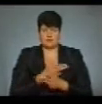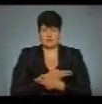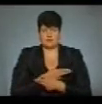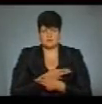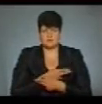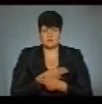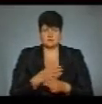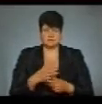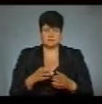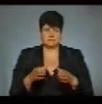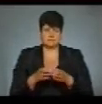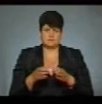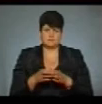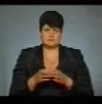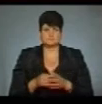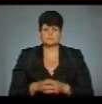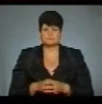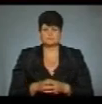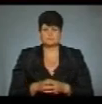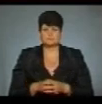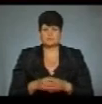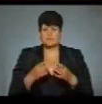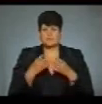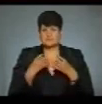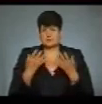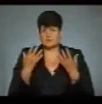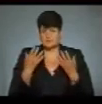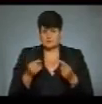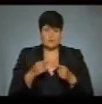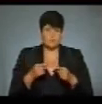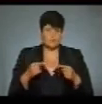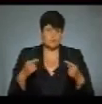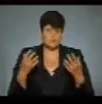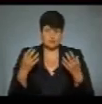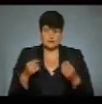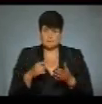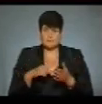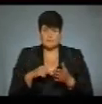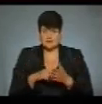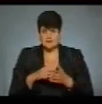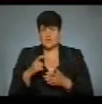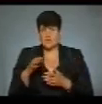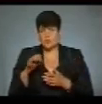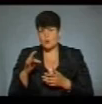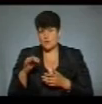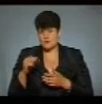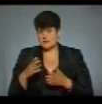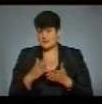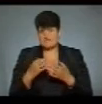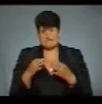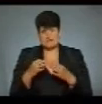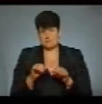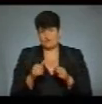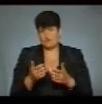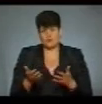він розповів, що порушенням це не вважає. Святкування дня будь-якого міста, зокрема і Хоросткова, є вільним форматом.